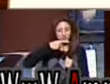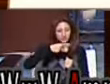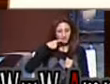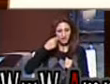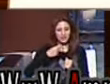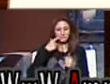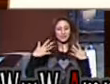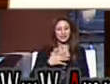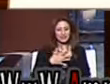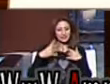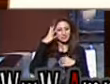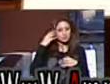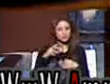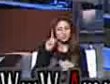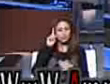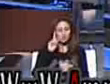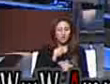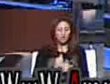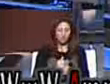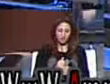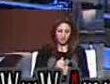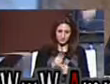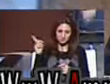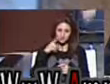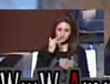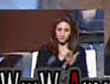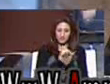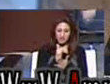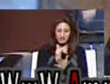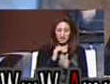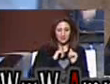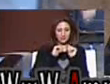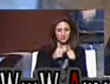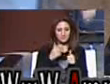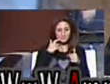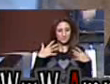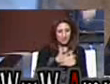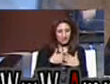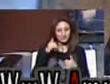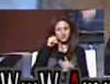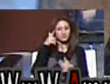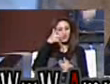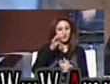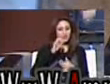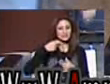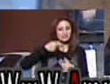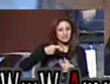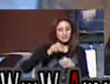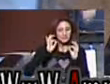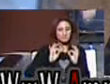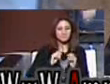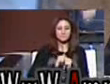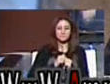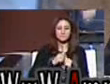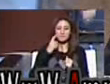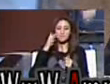عيد سعيد. وزي ما قلت احنا دائما يعني بننتظر هذه المناسبات الجميلة، هذه الأعياد الجميلة، عشان ننتهزها